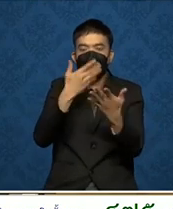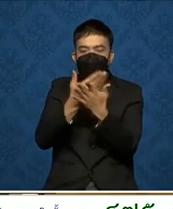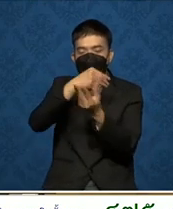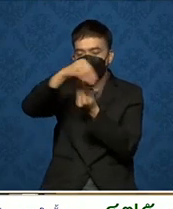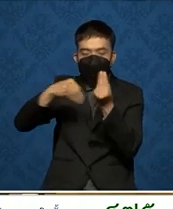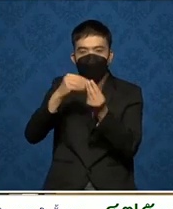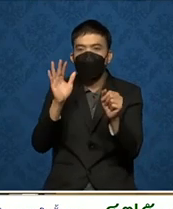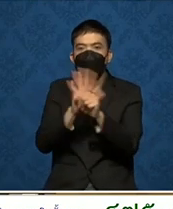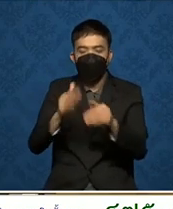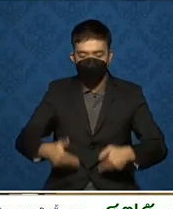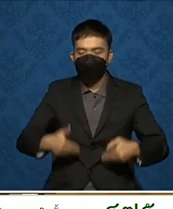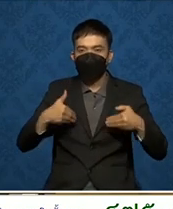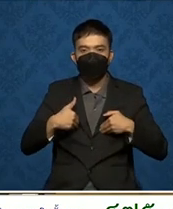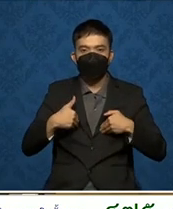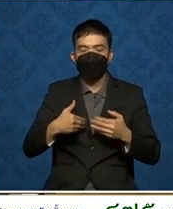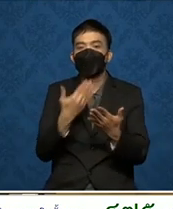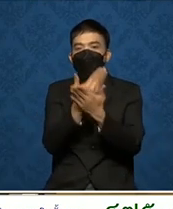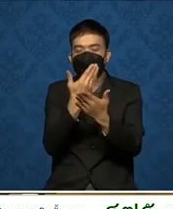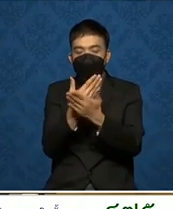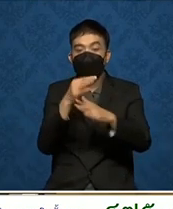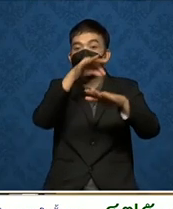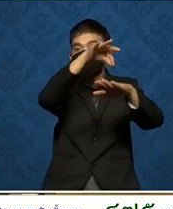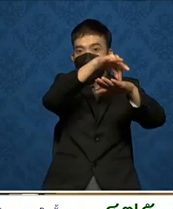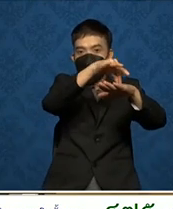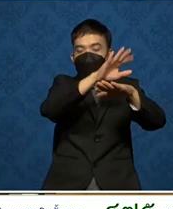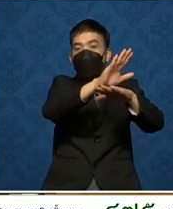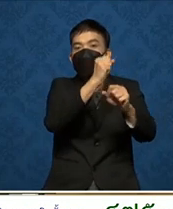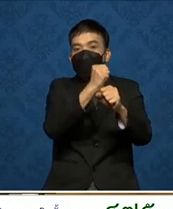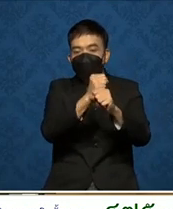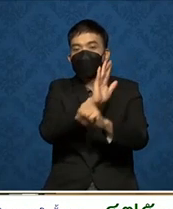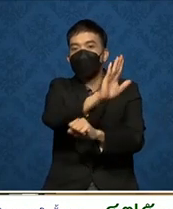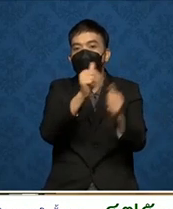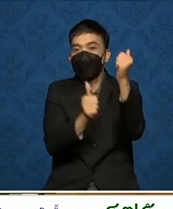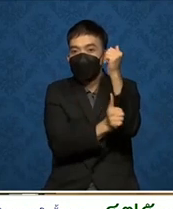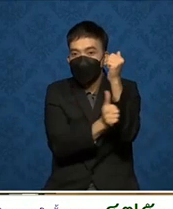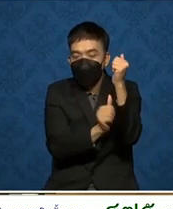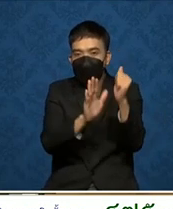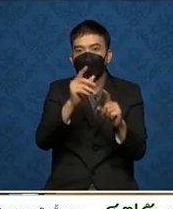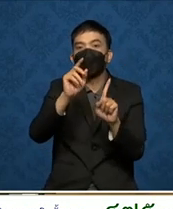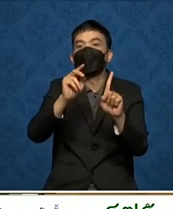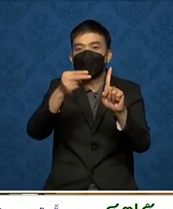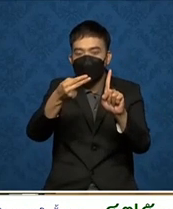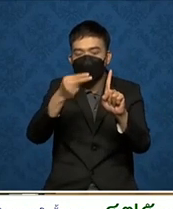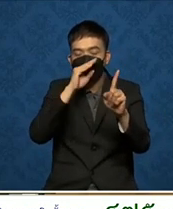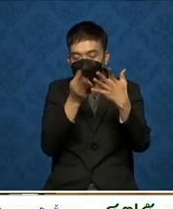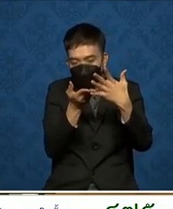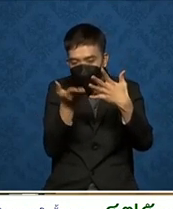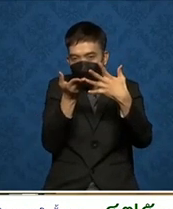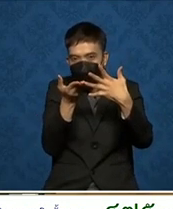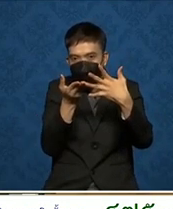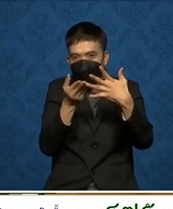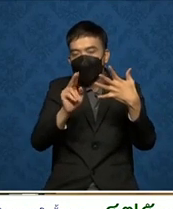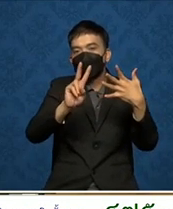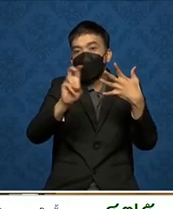จุบันดังต่อไปนี้ค่าตอบแทนตำแหน่งของกำนันขั้นเริ่มต้นที่ 10,000 บาทหากเพิ่ม1ขั้นเป็นเงิน